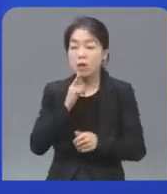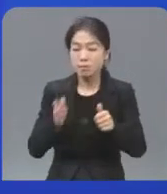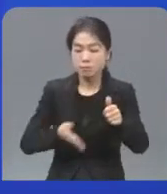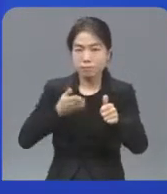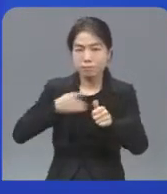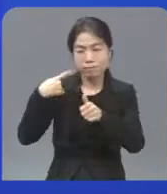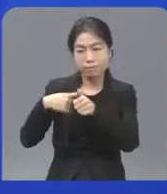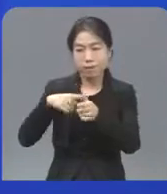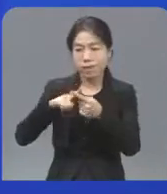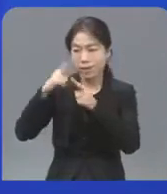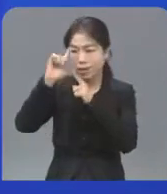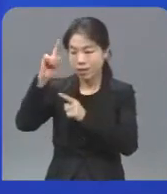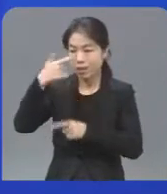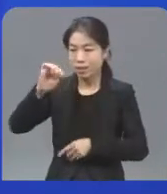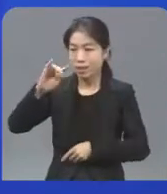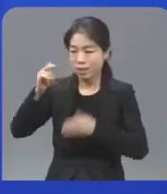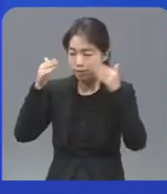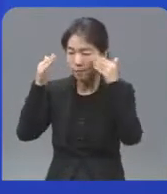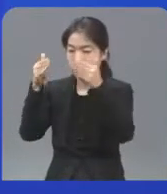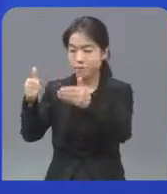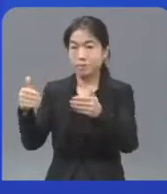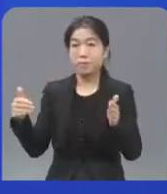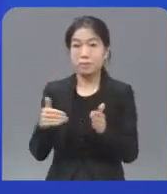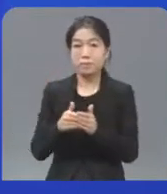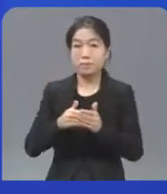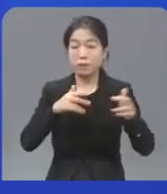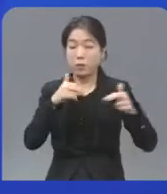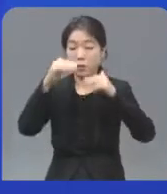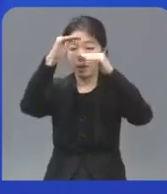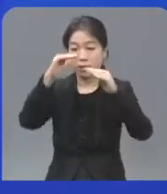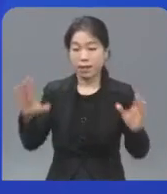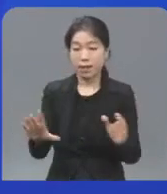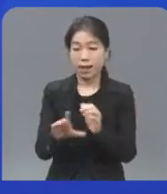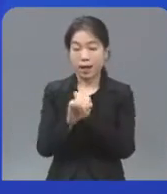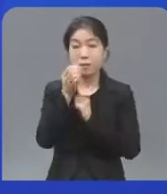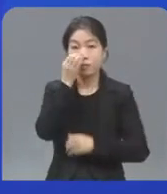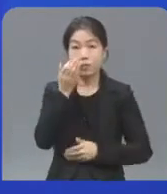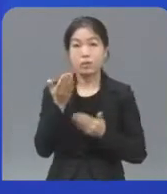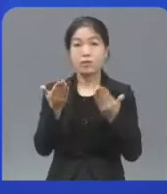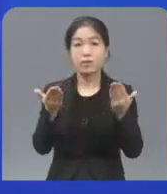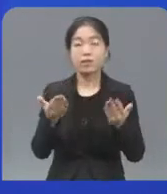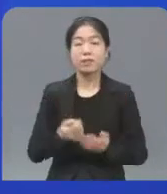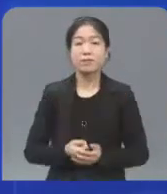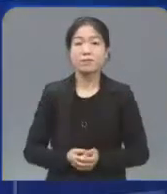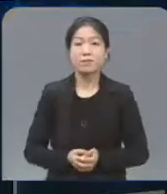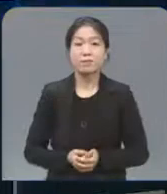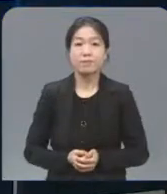이낙연 후보를 겨냥 했습니다 토론회의 내용을 유승연 기자가 정리했습니다